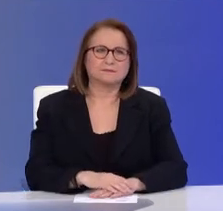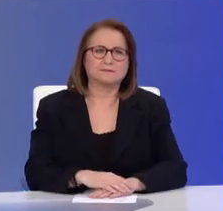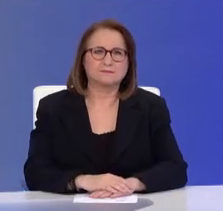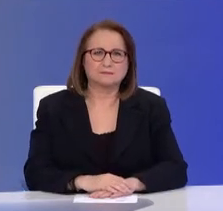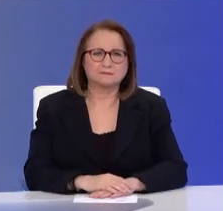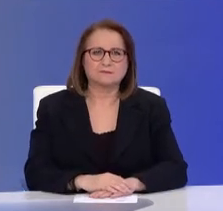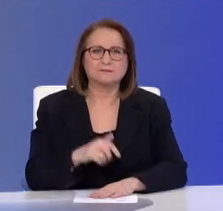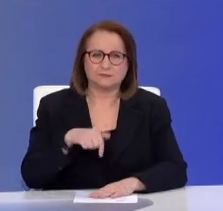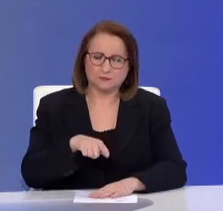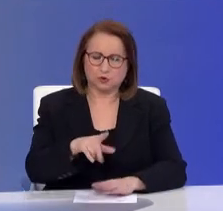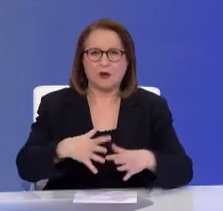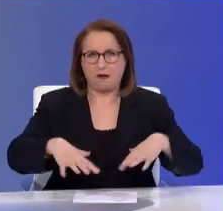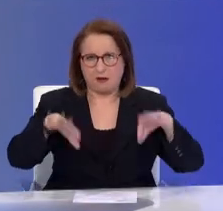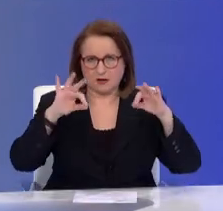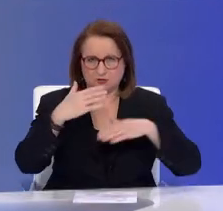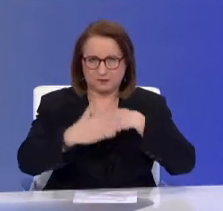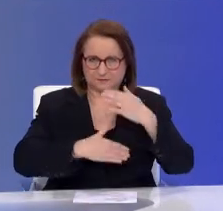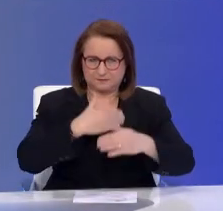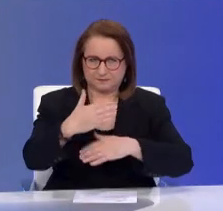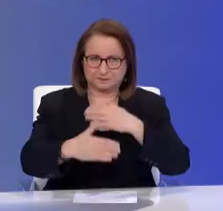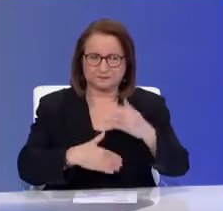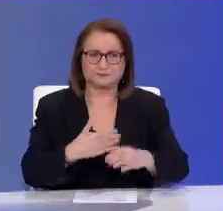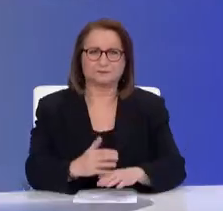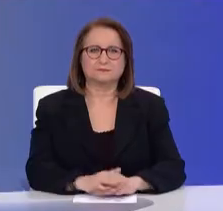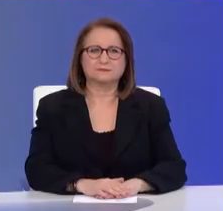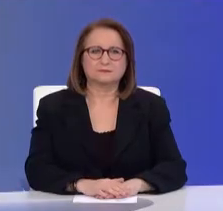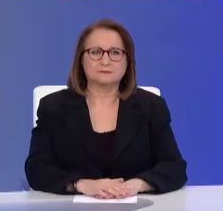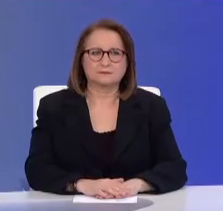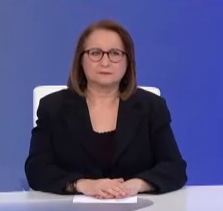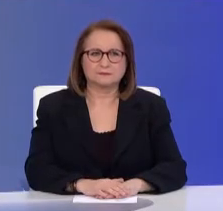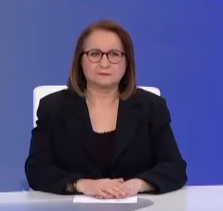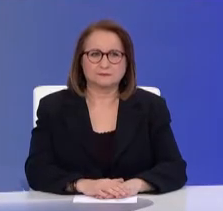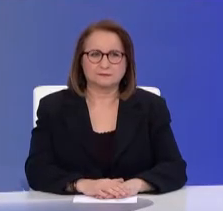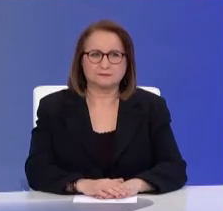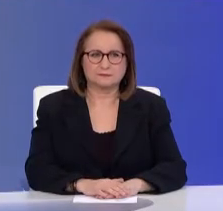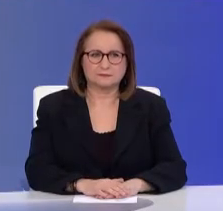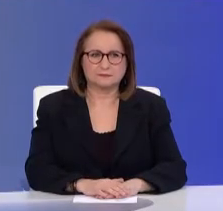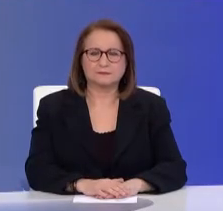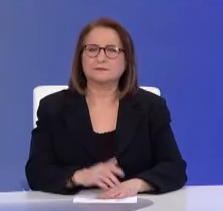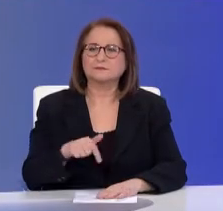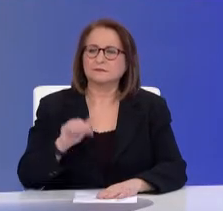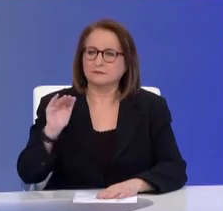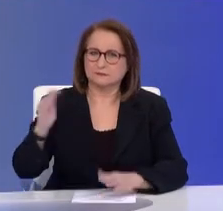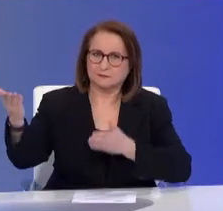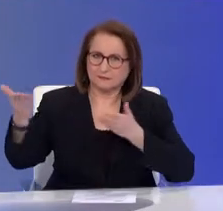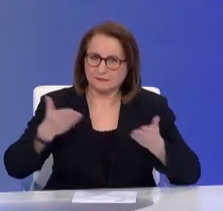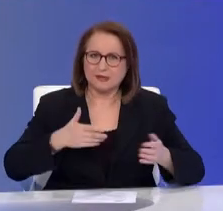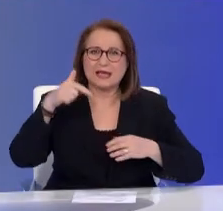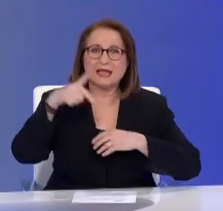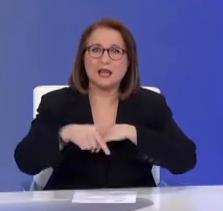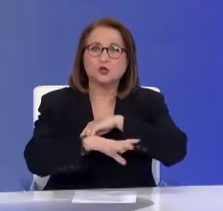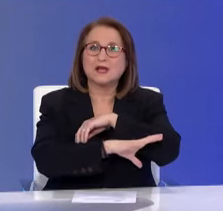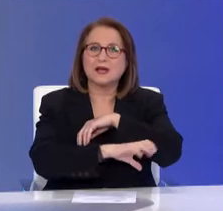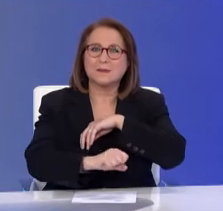Φιλελληνισμού is about to begin. Για το έτος 2021. Καλείται στο βήμα ο Γενικός Γραμματέας